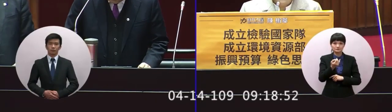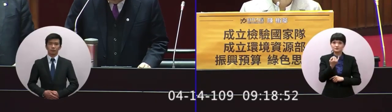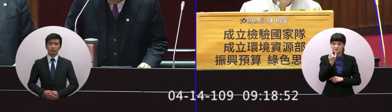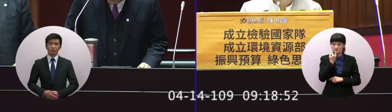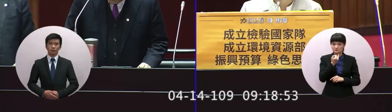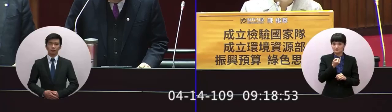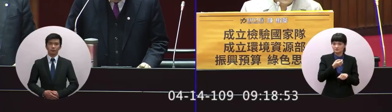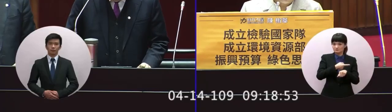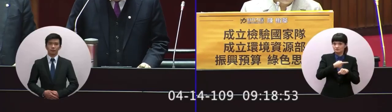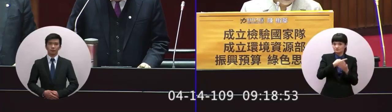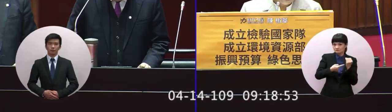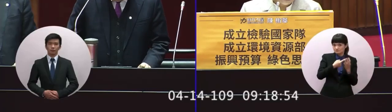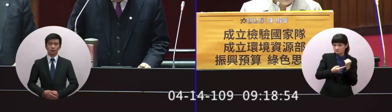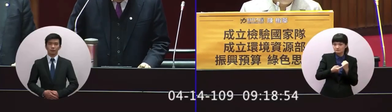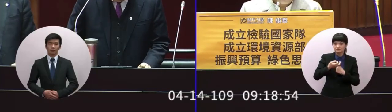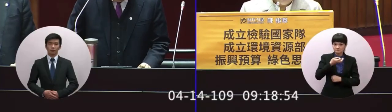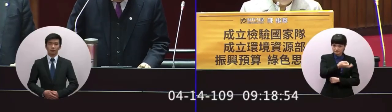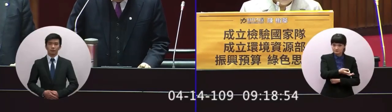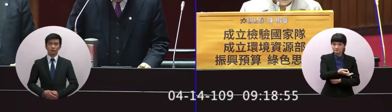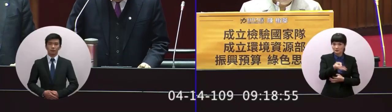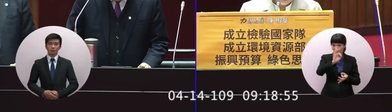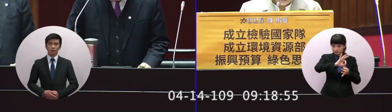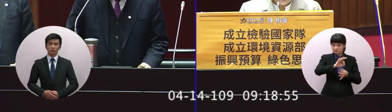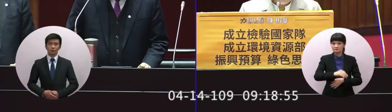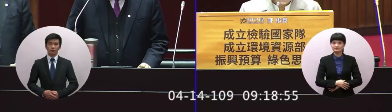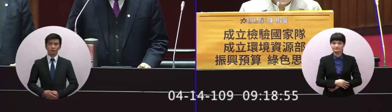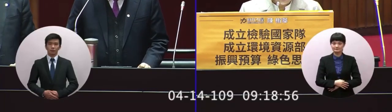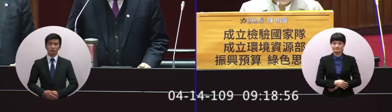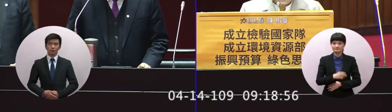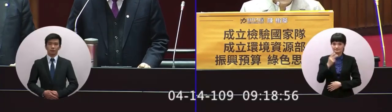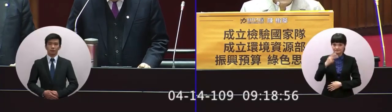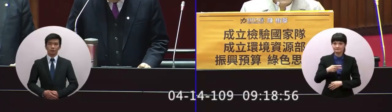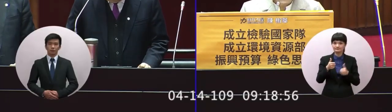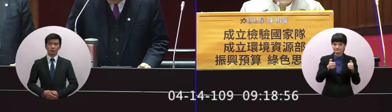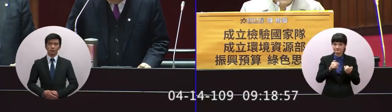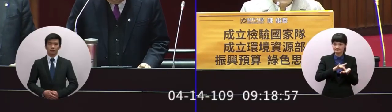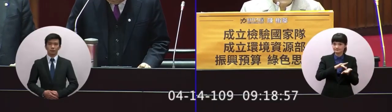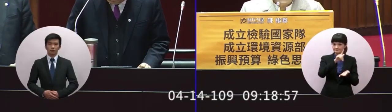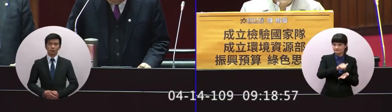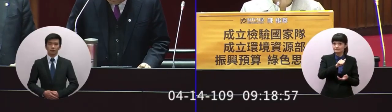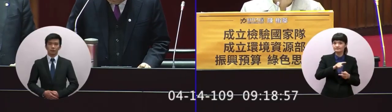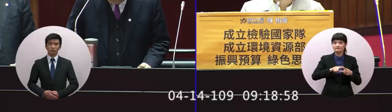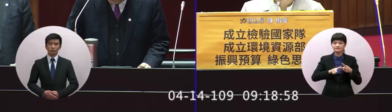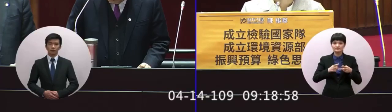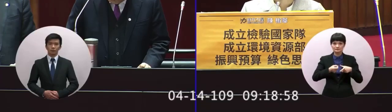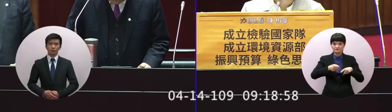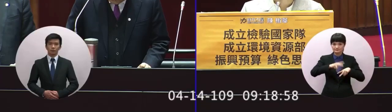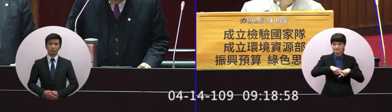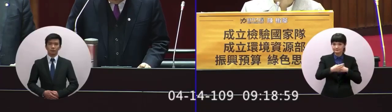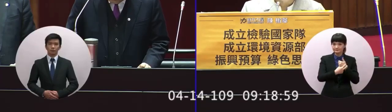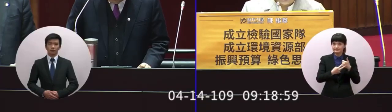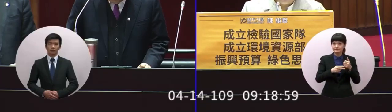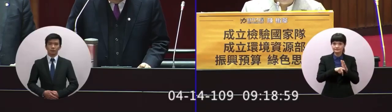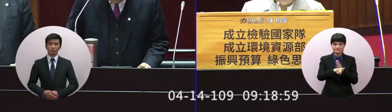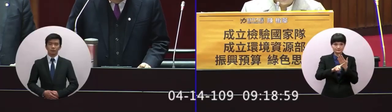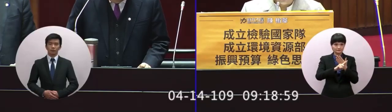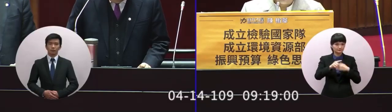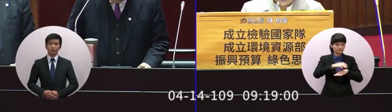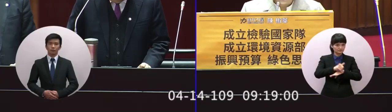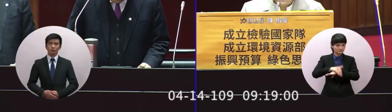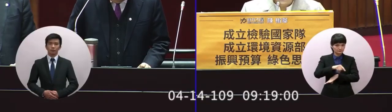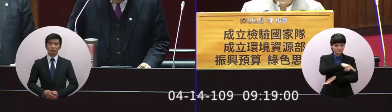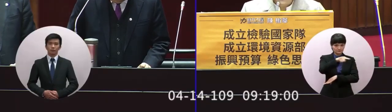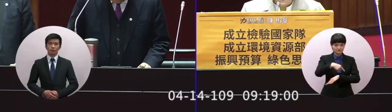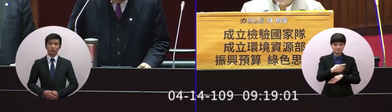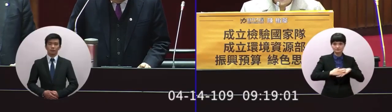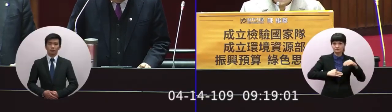来评定他们的薪资加级。那再来也谢谢药师跟公共卫生专业人士哈，这几个月来的协助